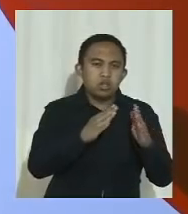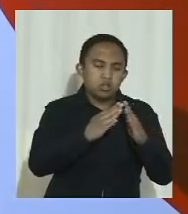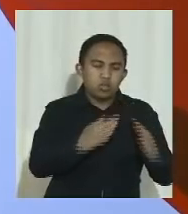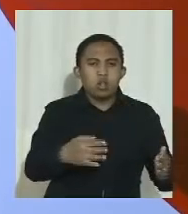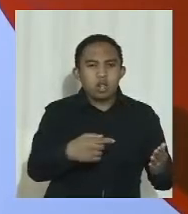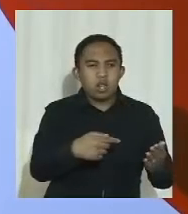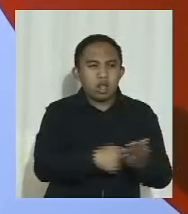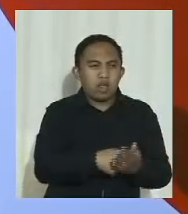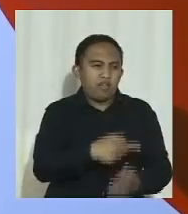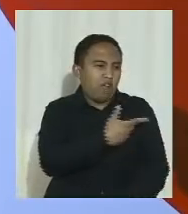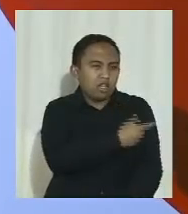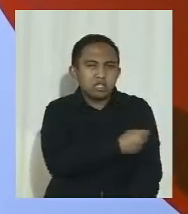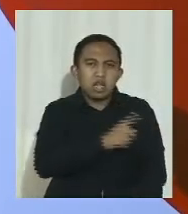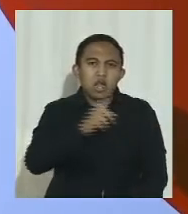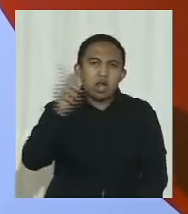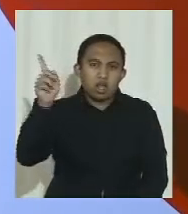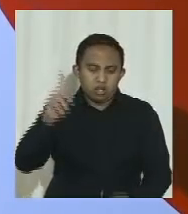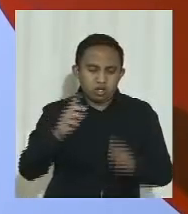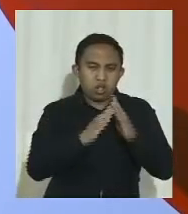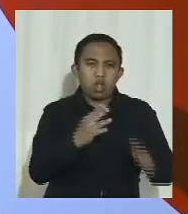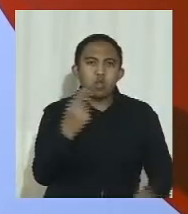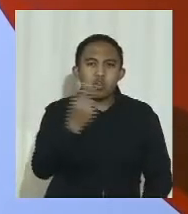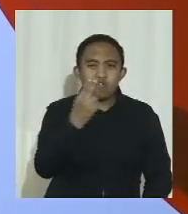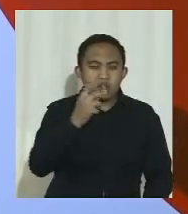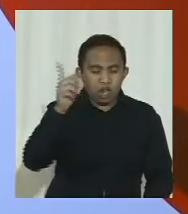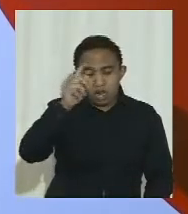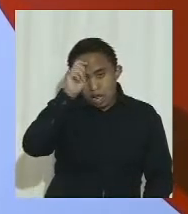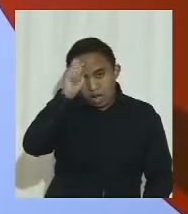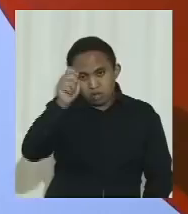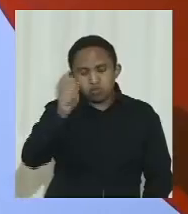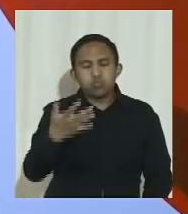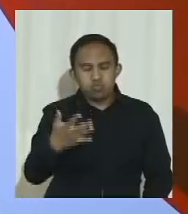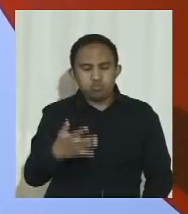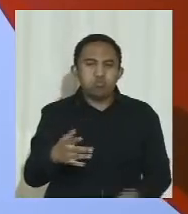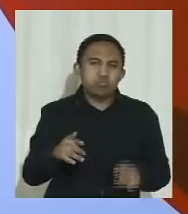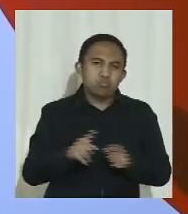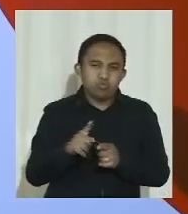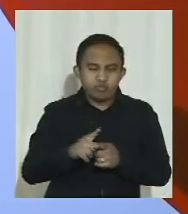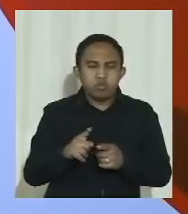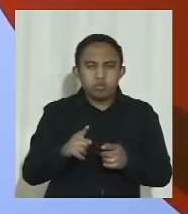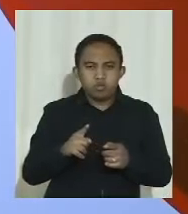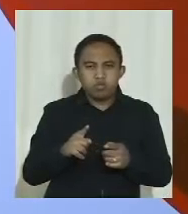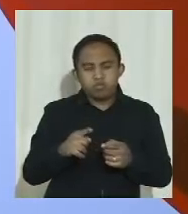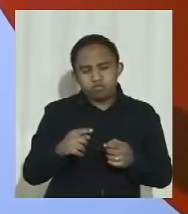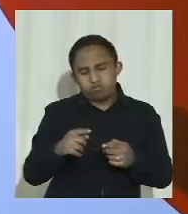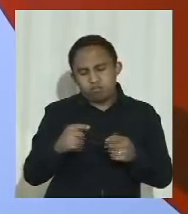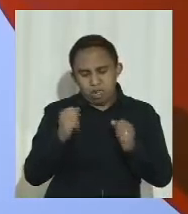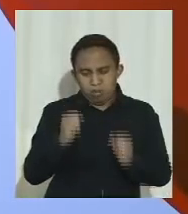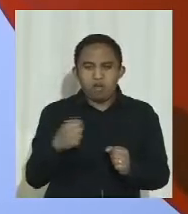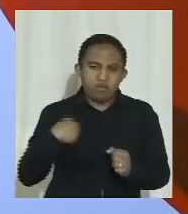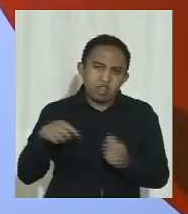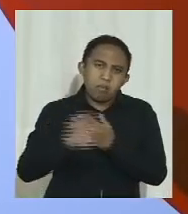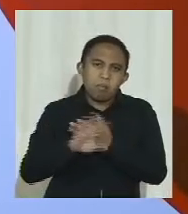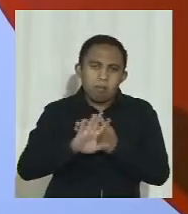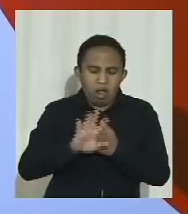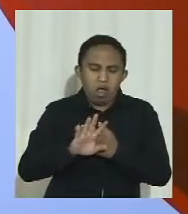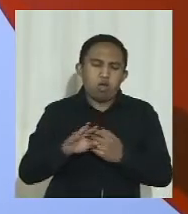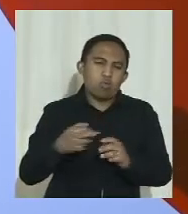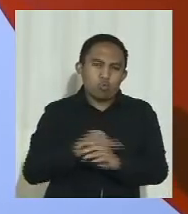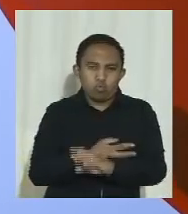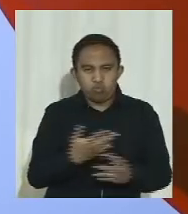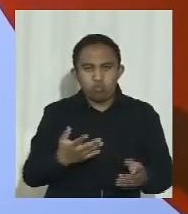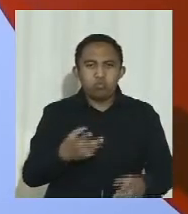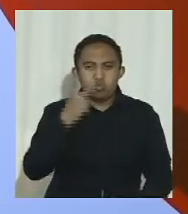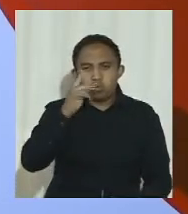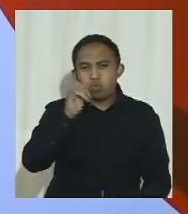drom eny amin'ny oniversite n'Antananarivo Ankatso ho fanamafisana ny fisoroana ny COVID-19. Aina Rabetany